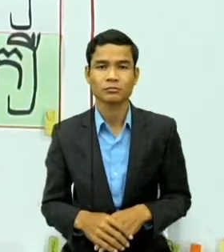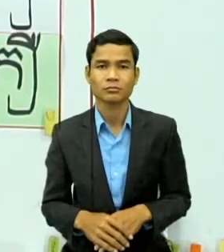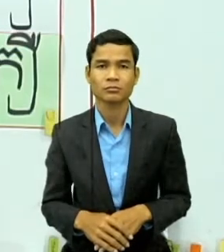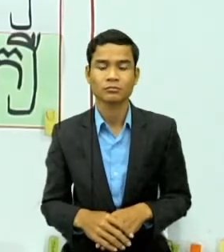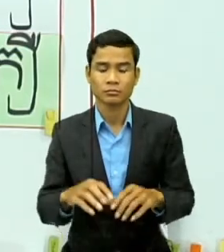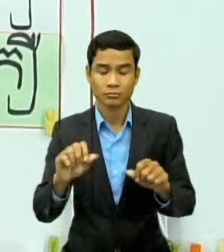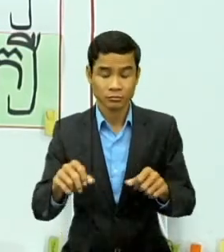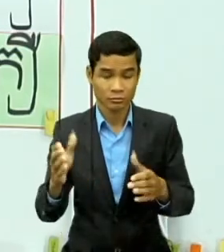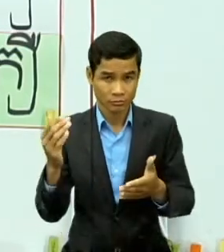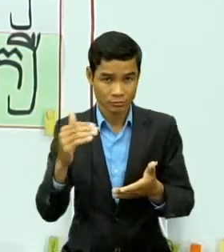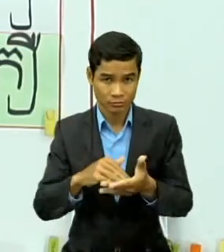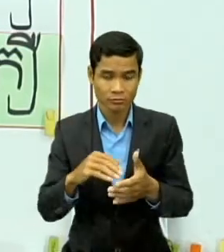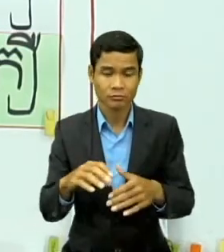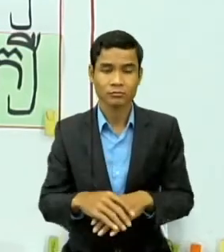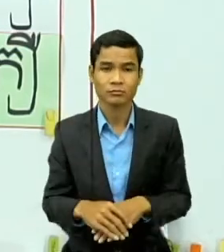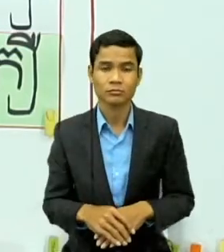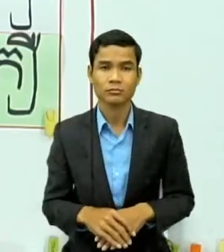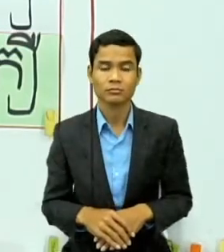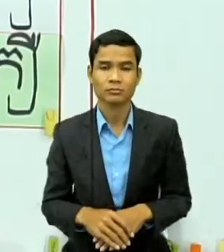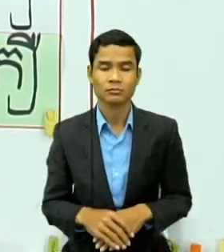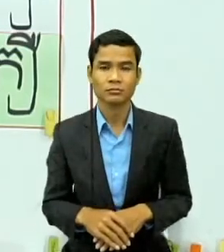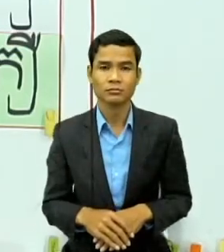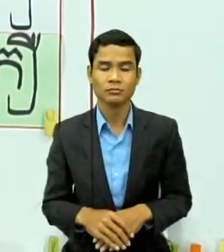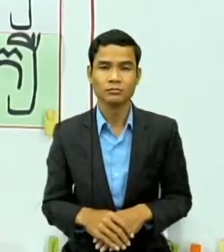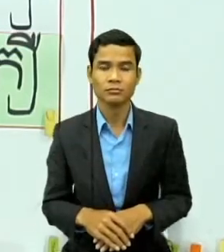ចាម្ដងទៀតណា